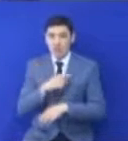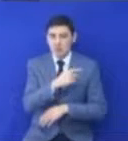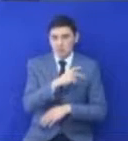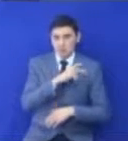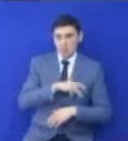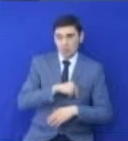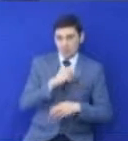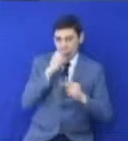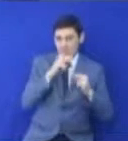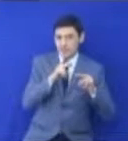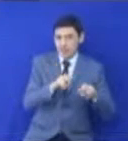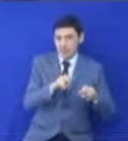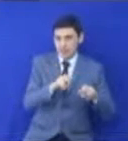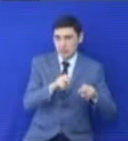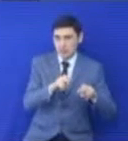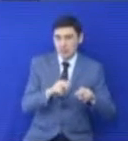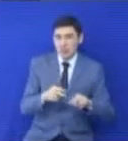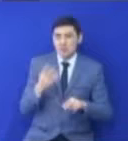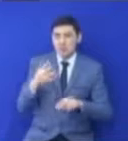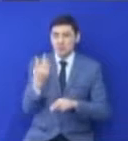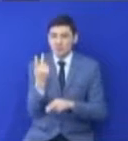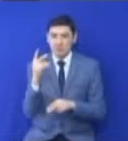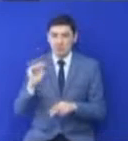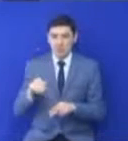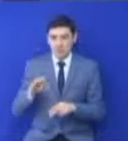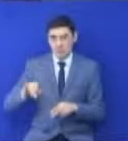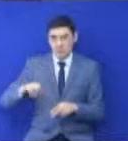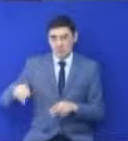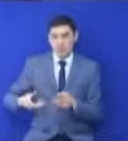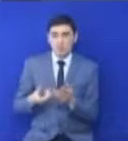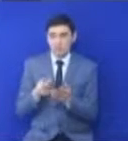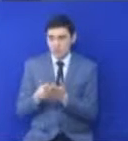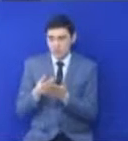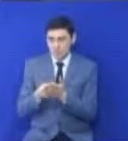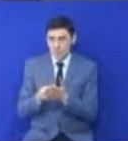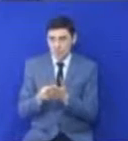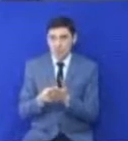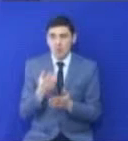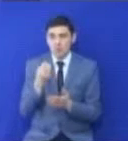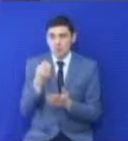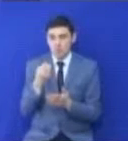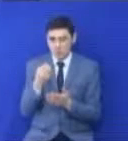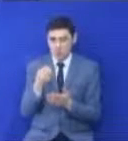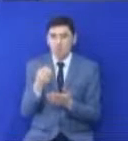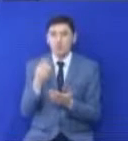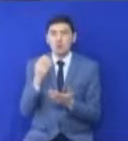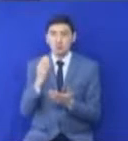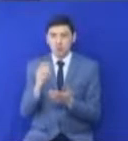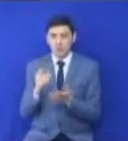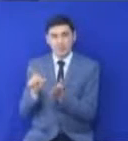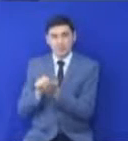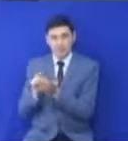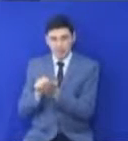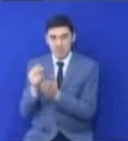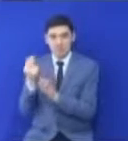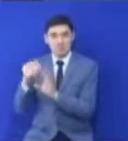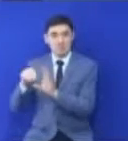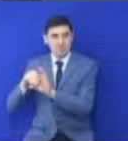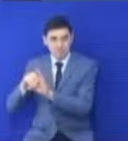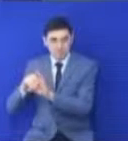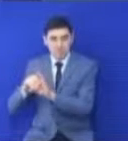қарайтын болады. 42 000 теңге еңбекақы тағайындалды. Зейнетақы қорына жарна аударылады. Бұған дейін ешқандай ақша